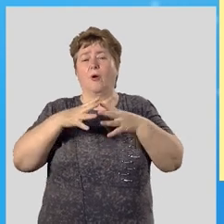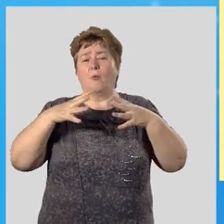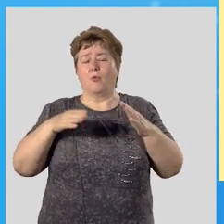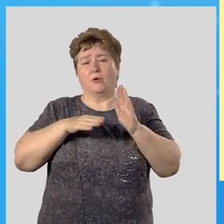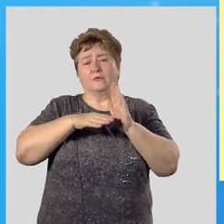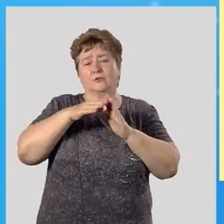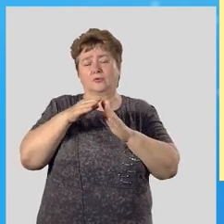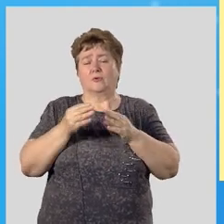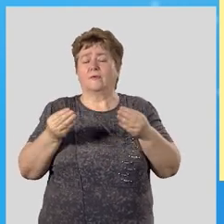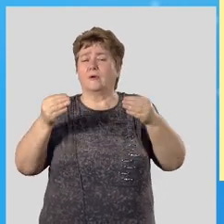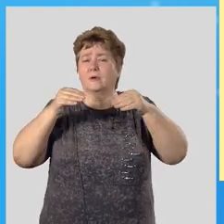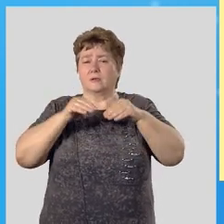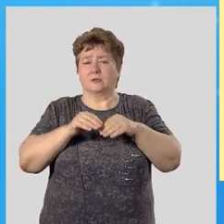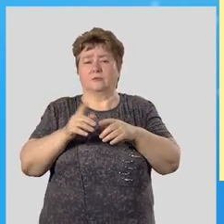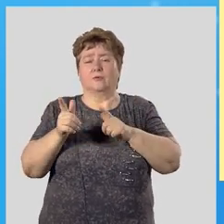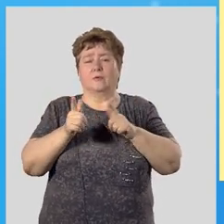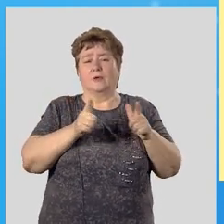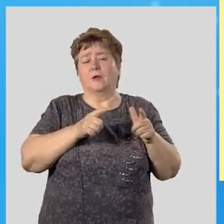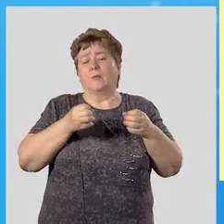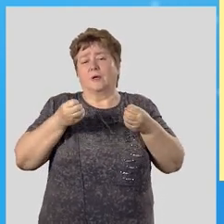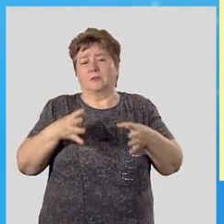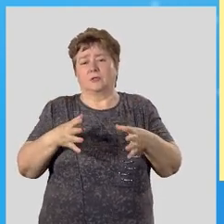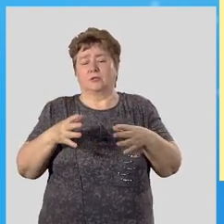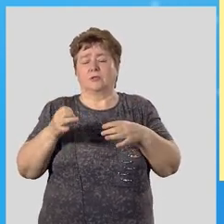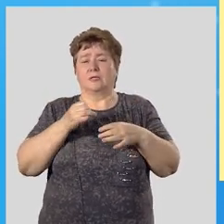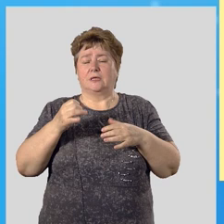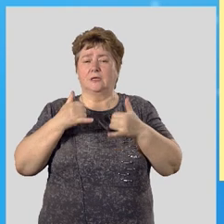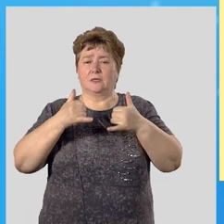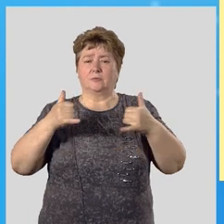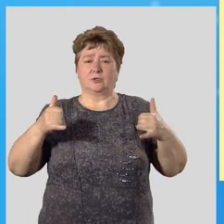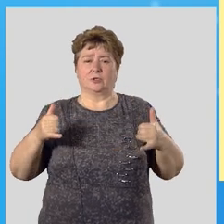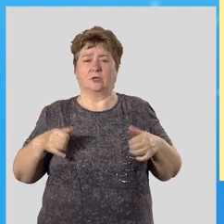более высокоорганизованные простейшие и